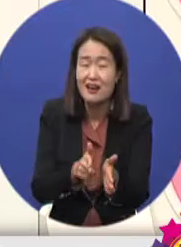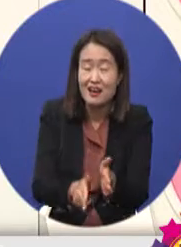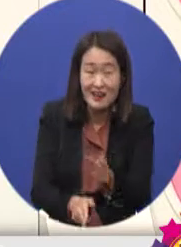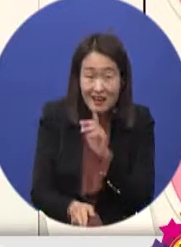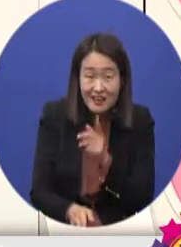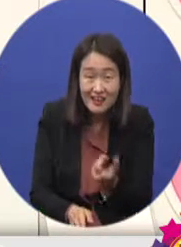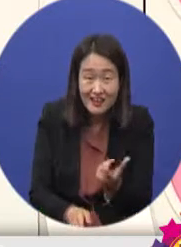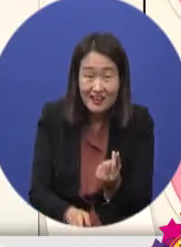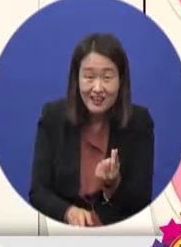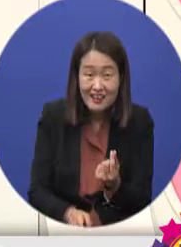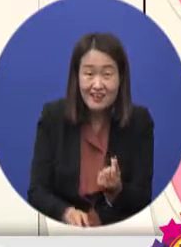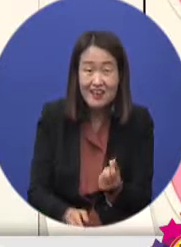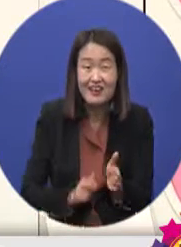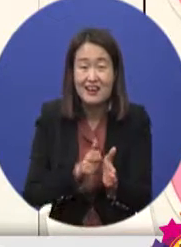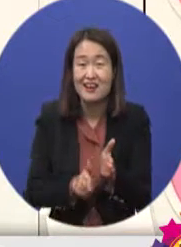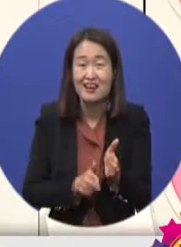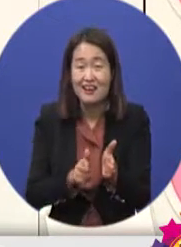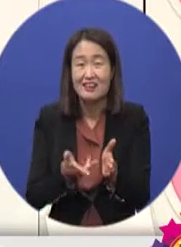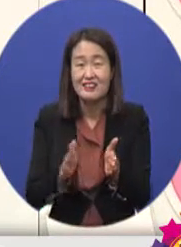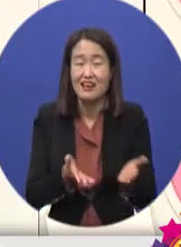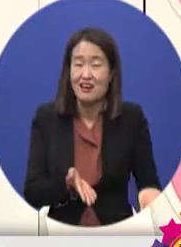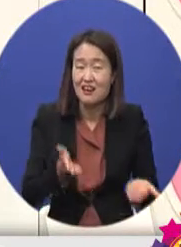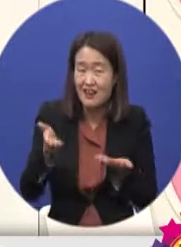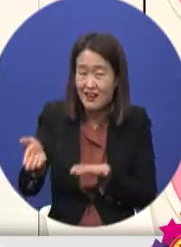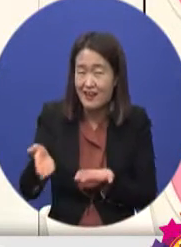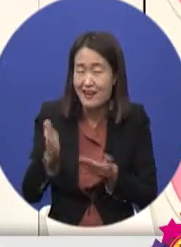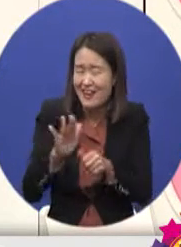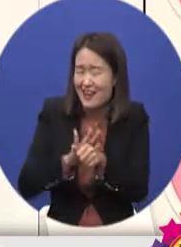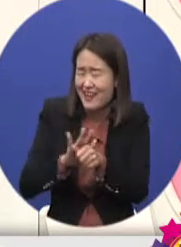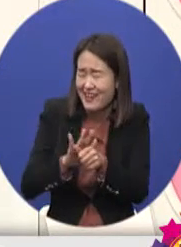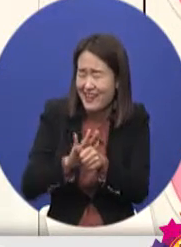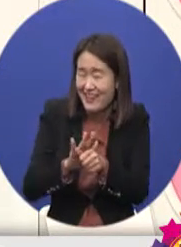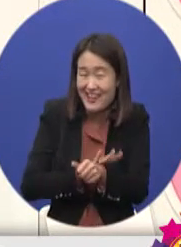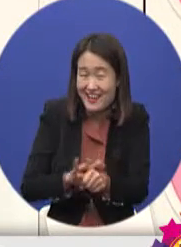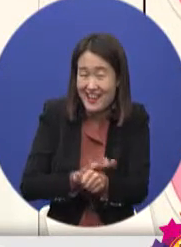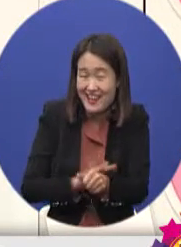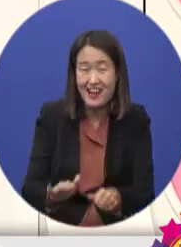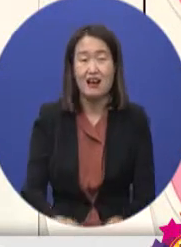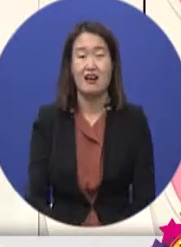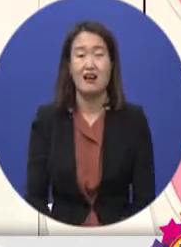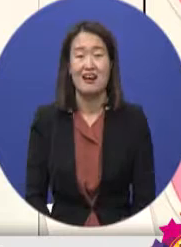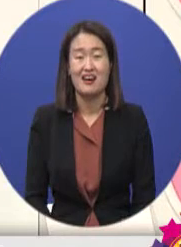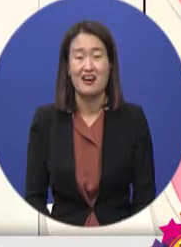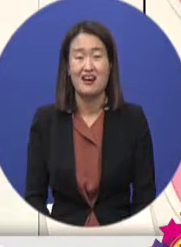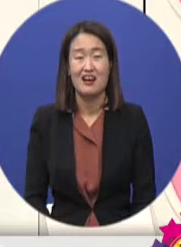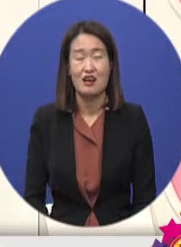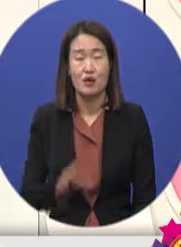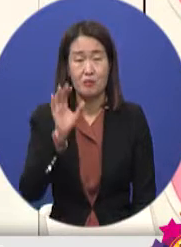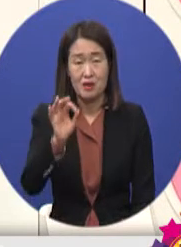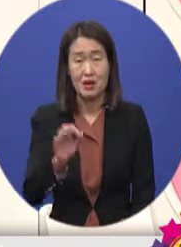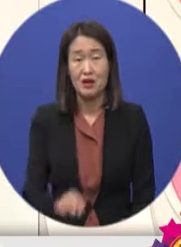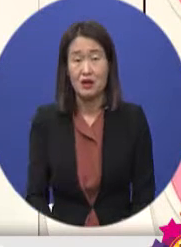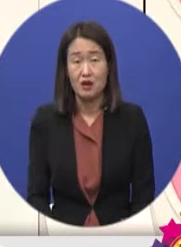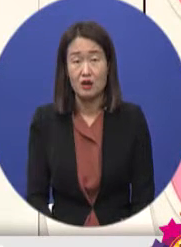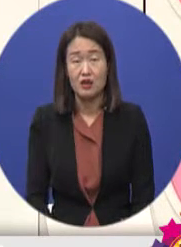예. 기차 탔는데 뭐 안내원이 그렇게 예, 친절하게 예, 예. 해줘서 어버 갖고 세상에 1호실에서